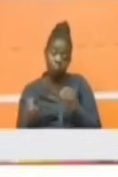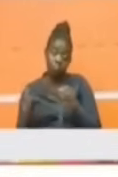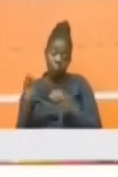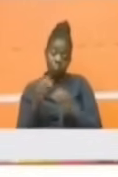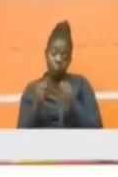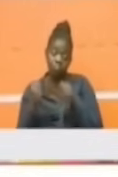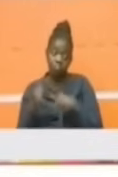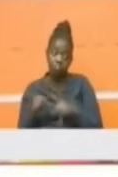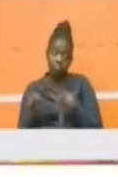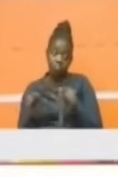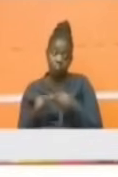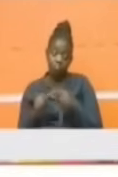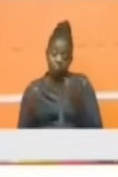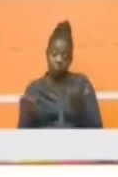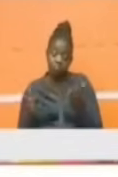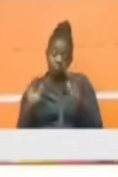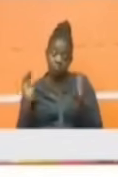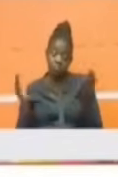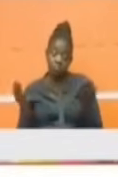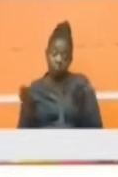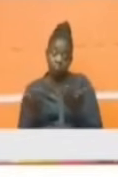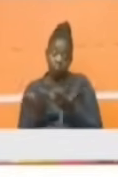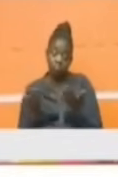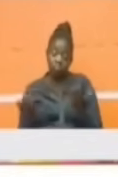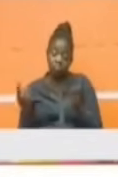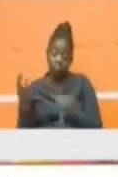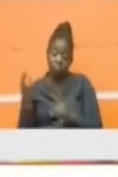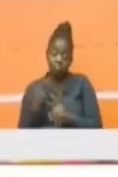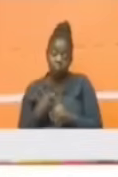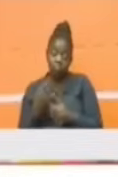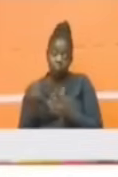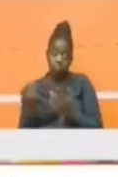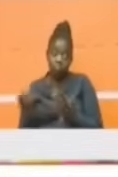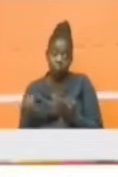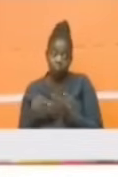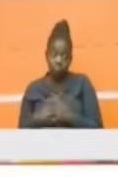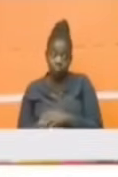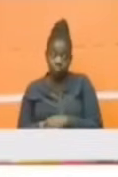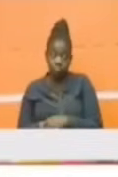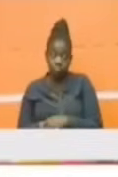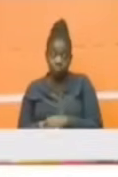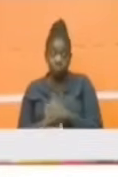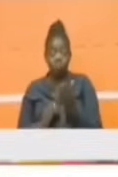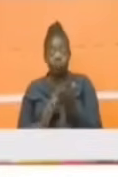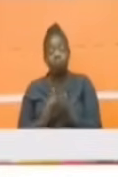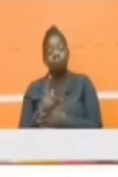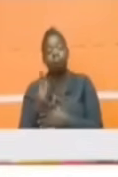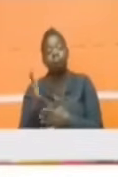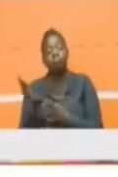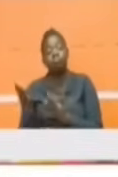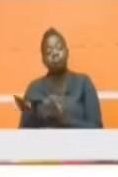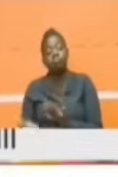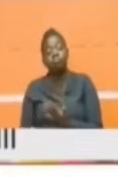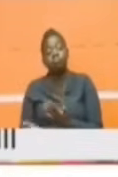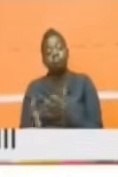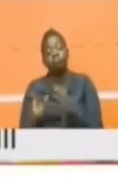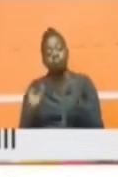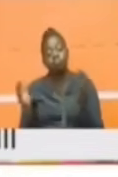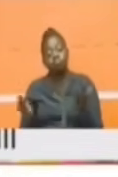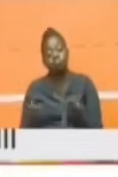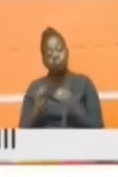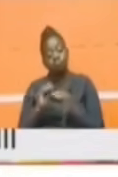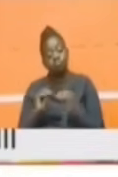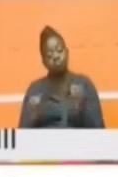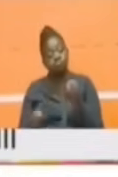kyakola ate nsi bakaba bagigamba nti ensi eno egunjuza muliro kituufu ensi egunjuza muliro naye gwe naawe